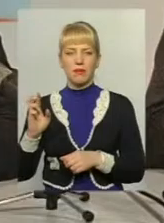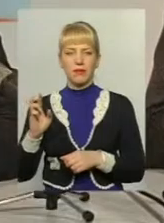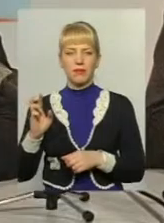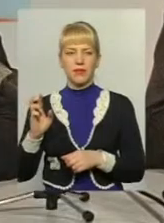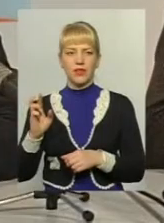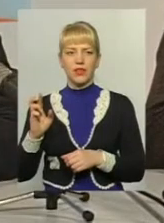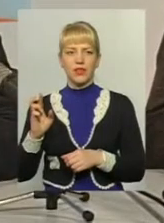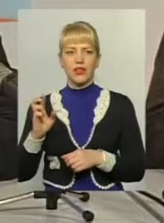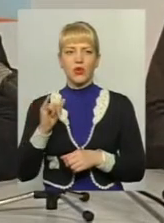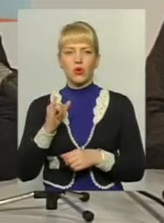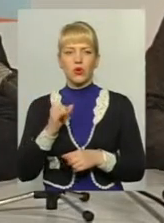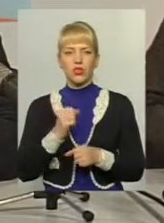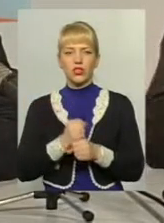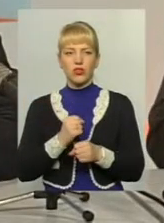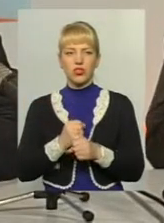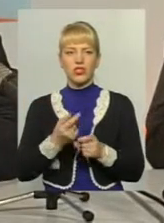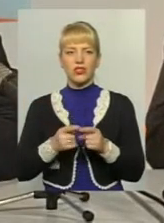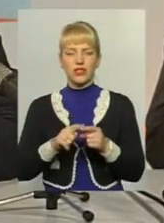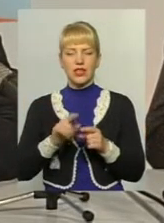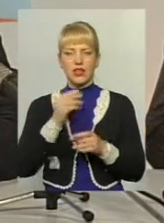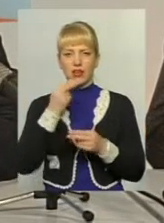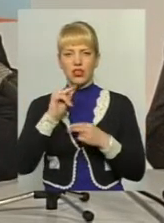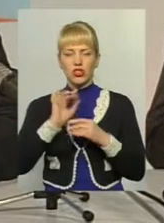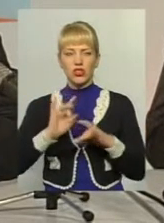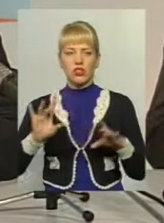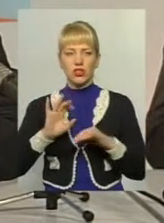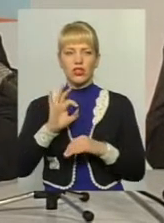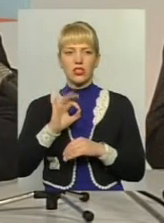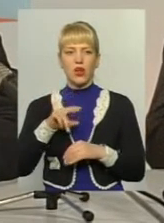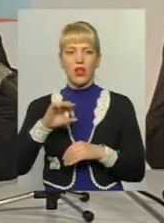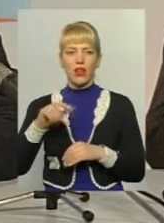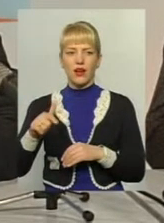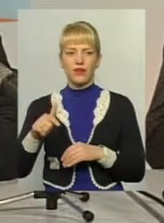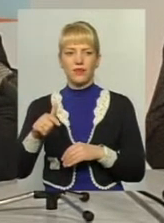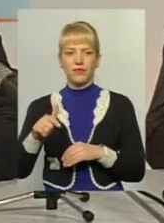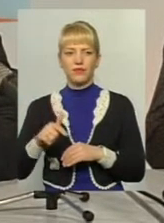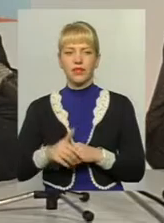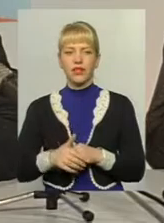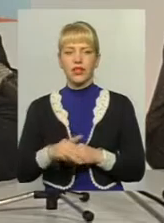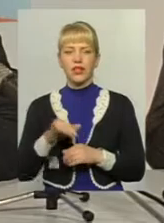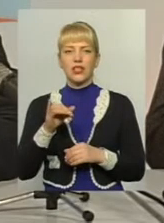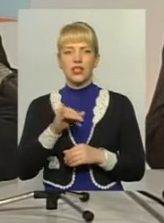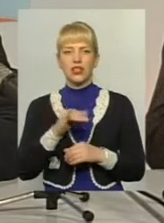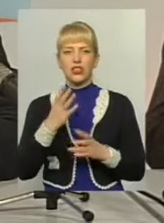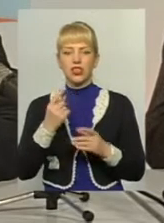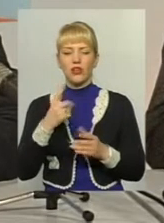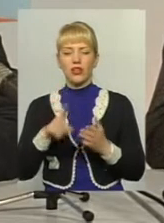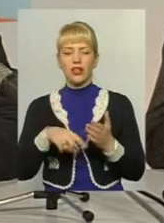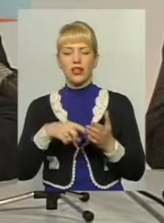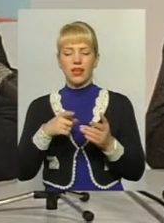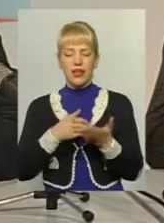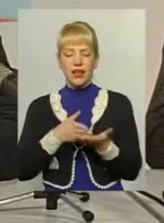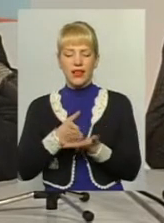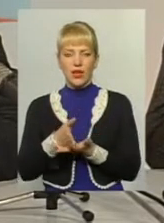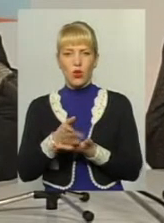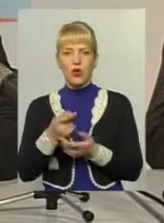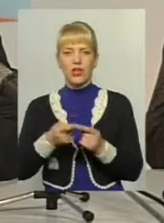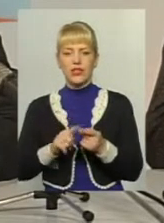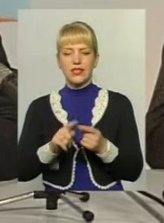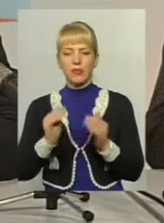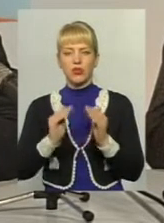правило, мереж там водопостачання, електропостачання. Інші проблеми виникають